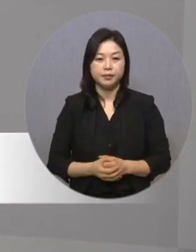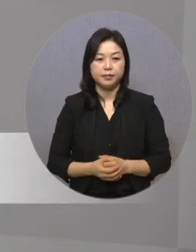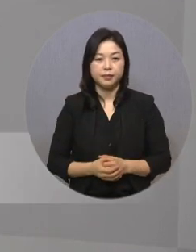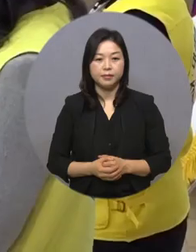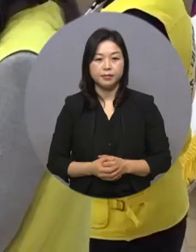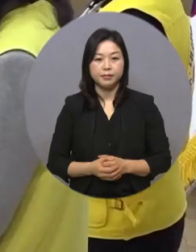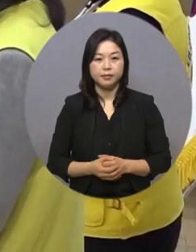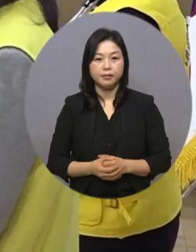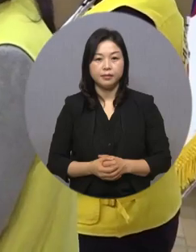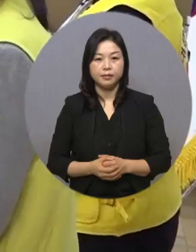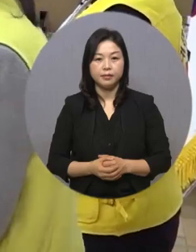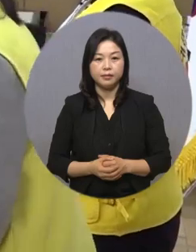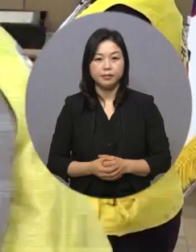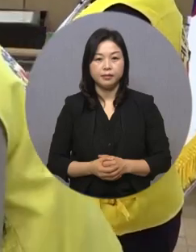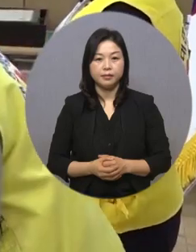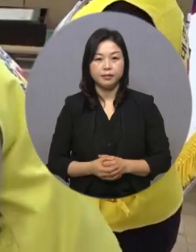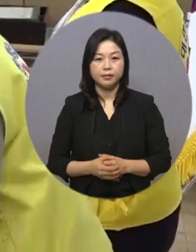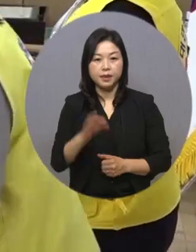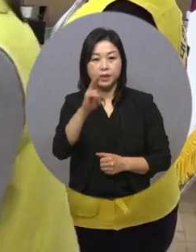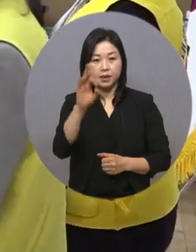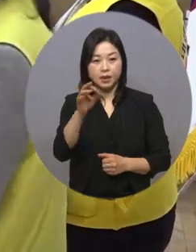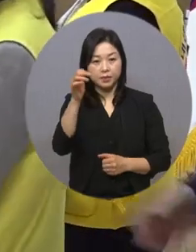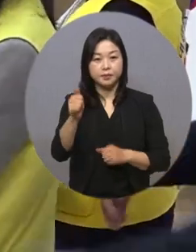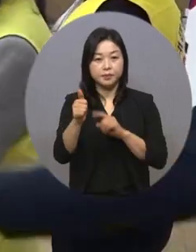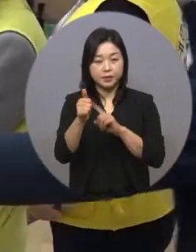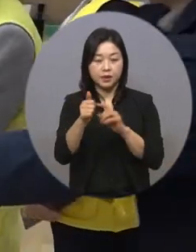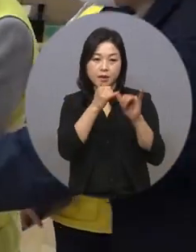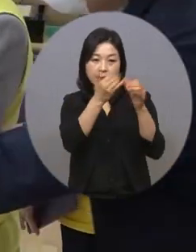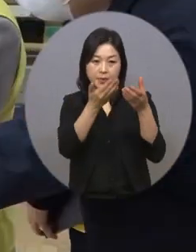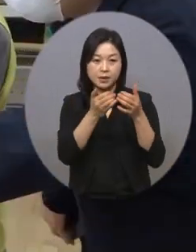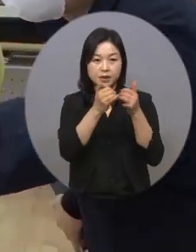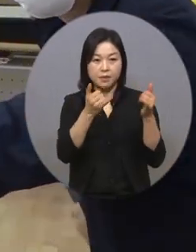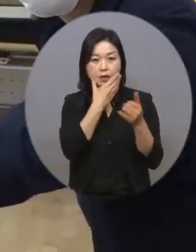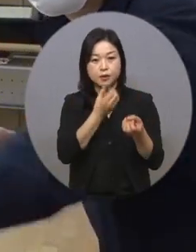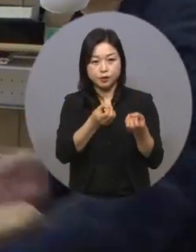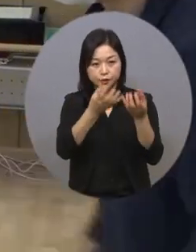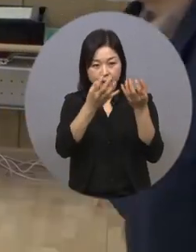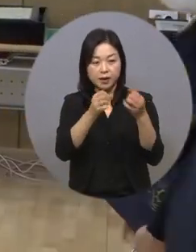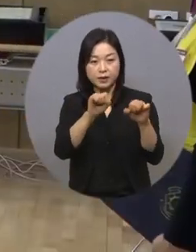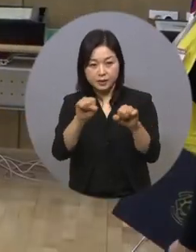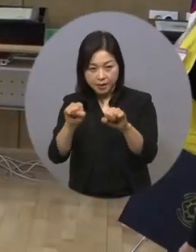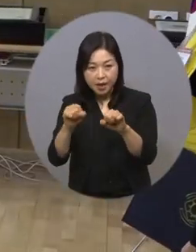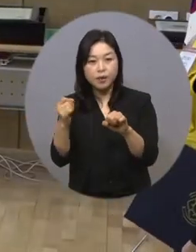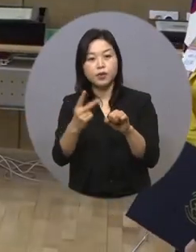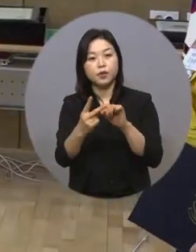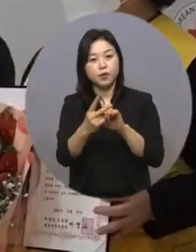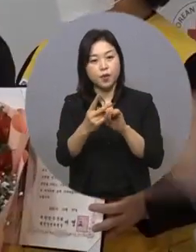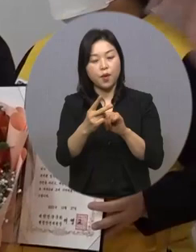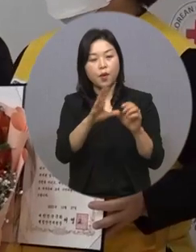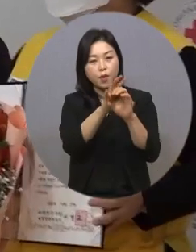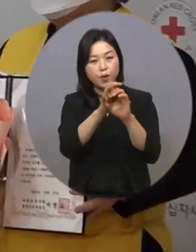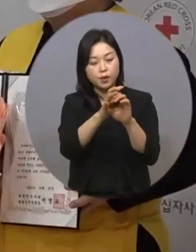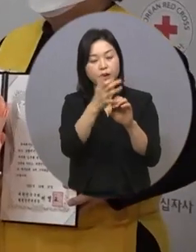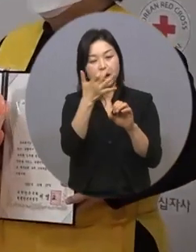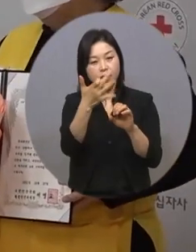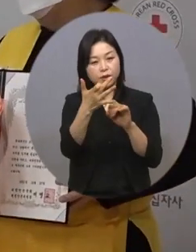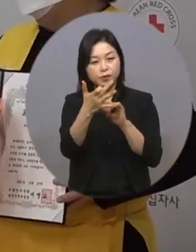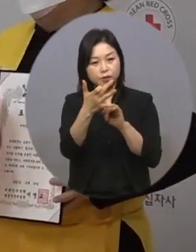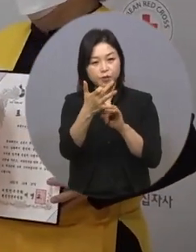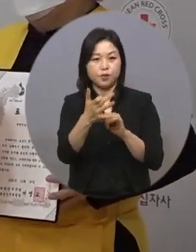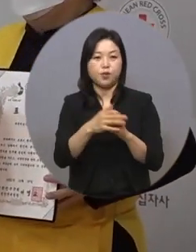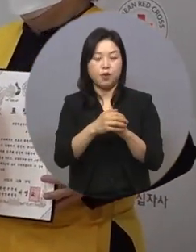오셨습니다. 이날 양 지사는 수상자들에게 축하 인사를 전하고 코로나19로 인해서 양극화 문제가